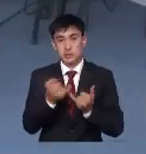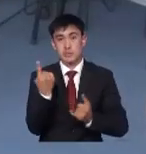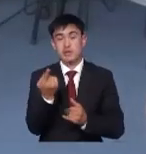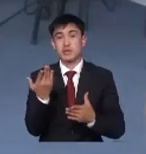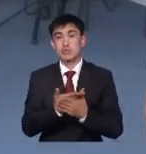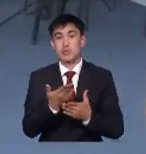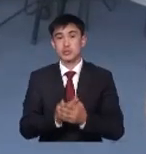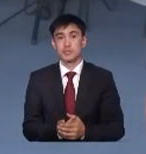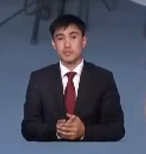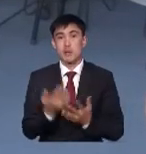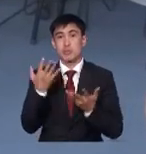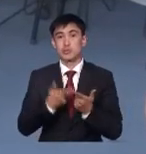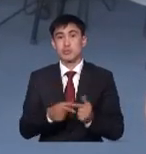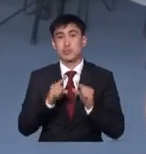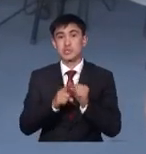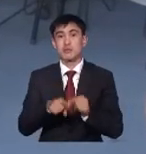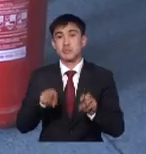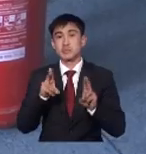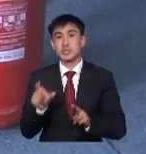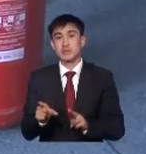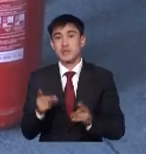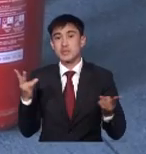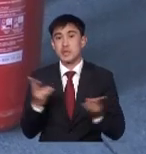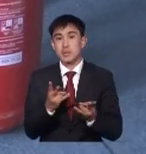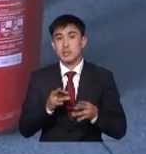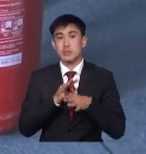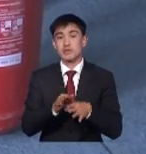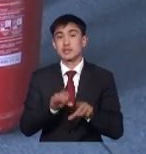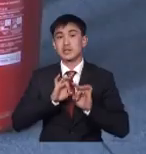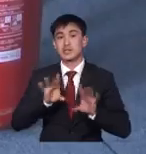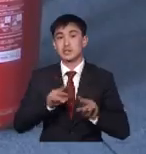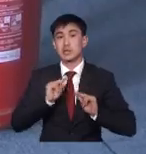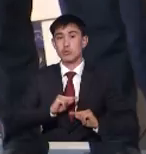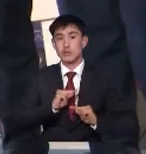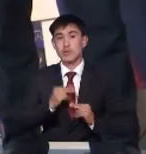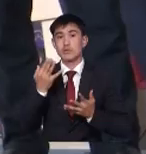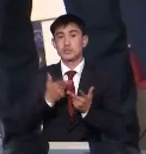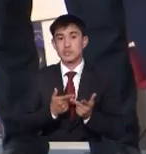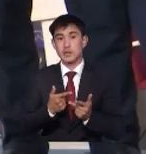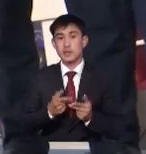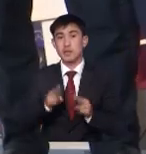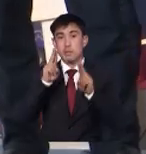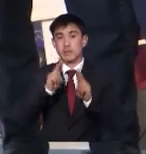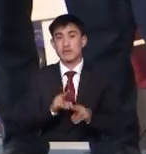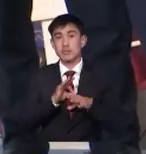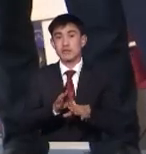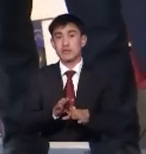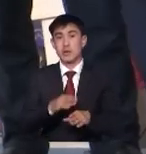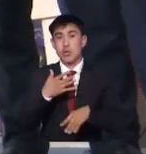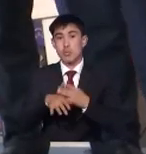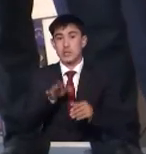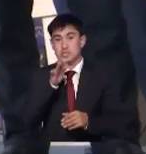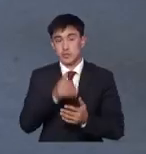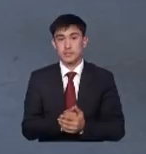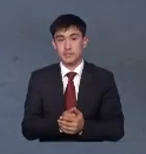первой неотложной помощи, поскольку, по словам экспертов, им необходимо проводить разъяснительные работы, в том числе по правилам поведения